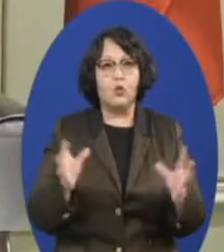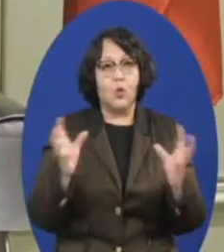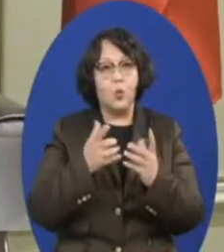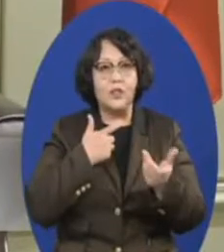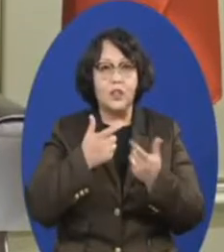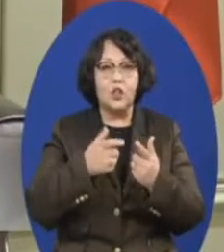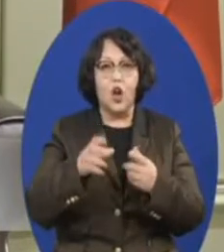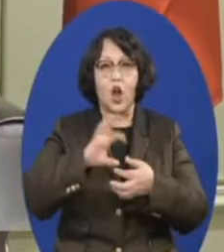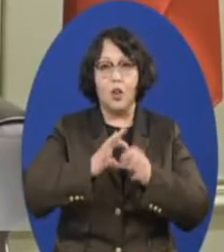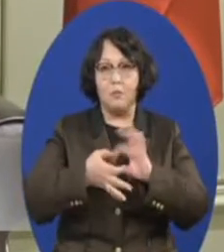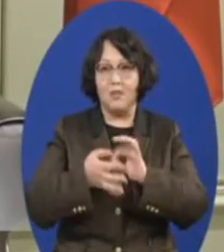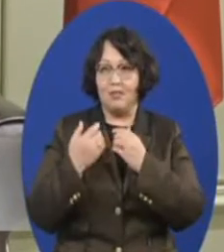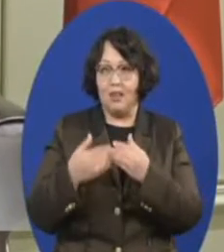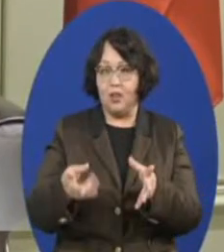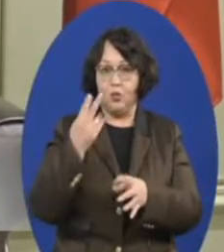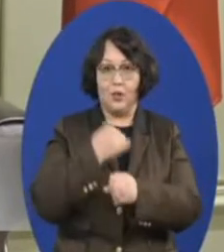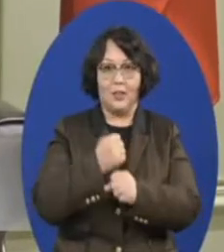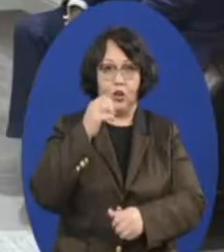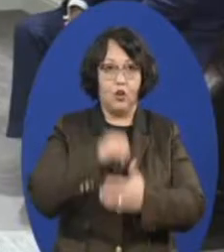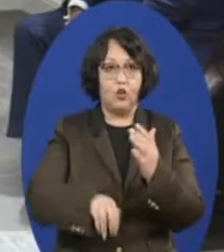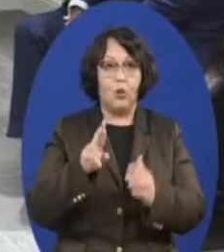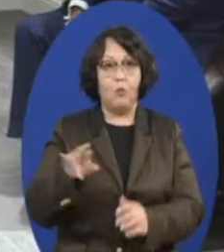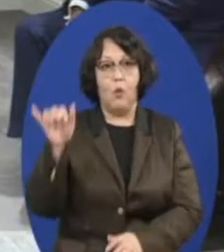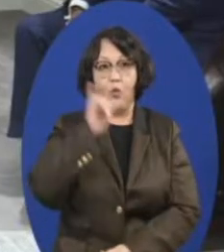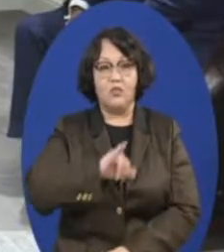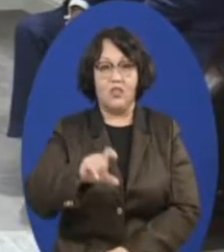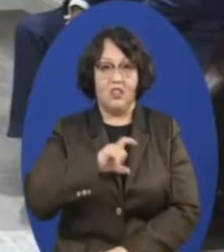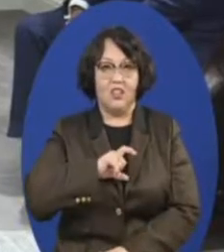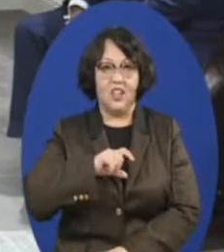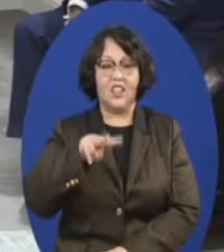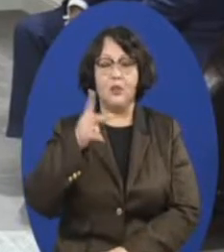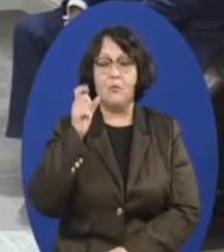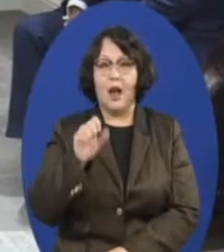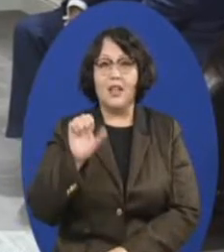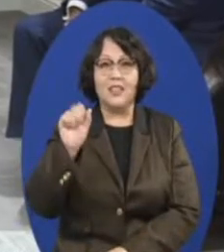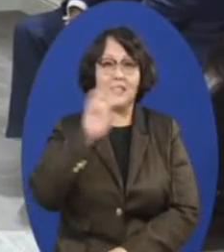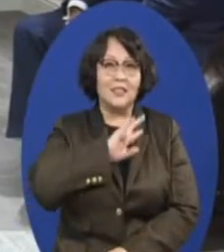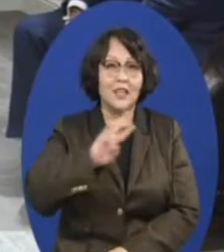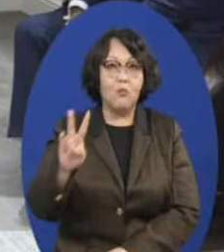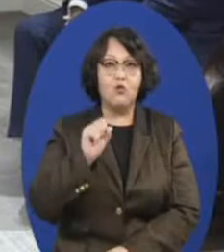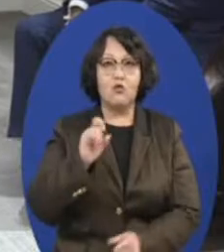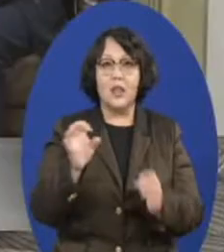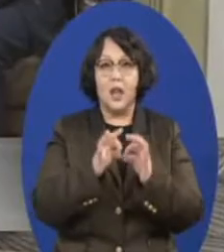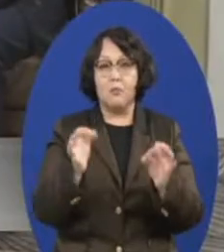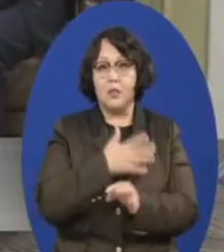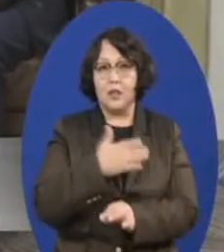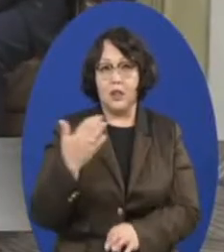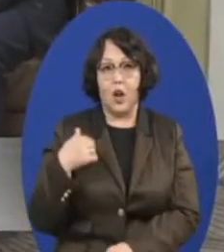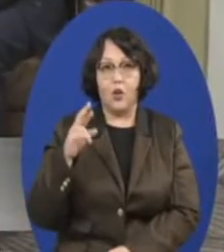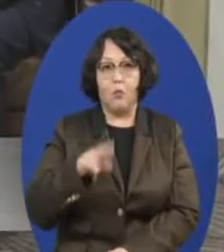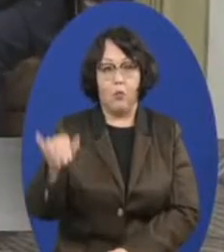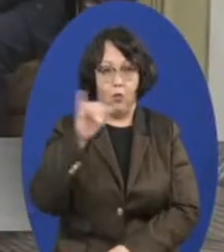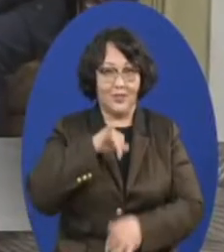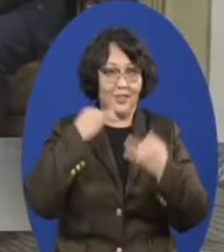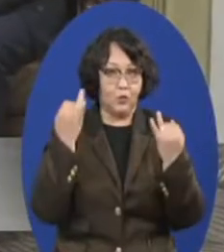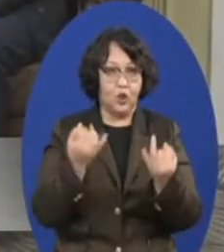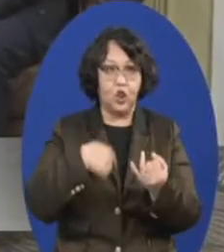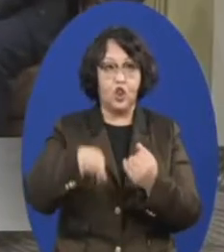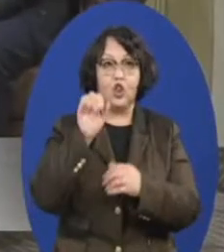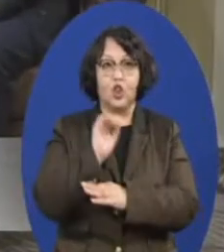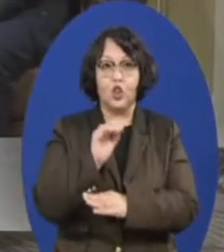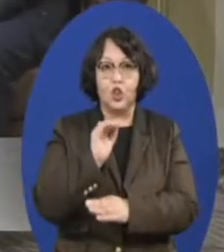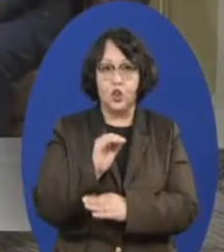биесээр уулзсан. Мөн Олимпийн нээлтийн ажиллагаанд оролцож, Японы эрх баригч либерал ардчилсан намын ерөнхий нарийн бичгийн дарга, Японы